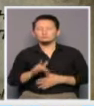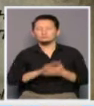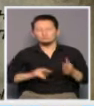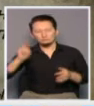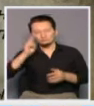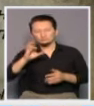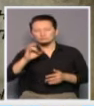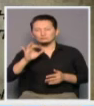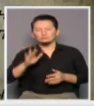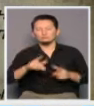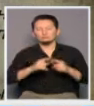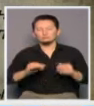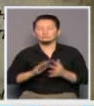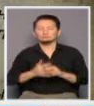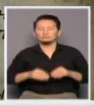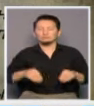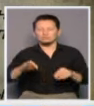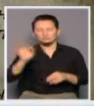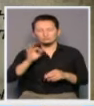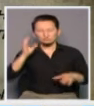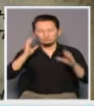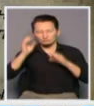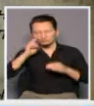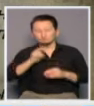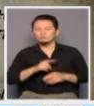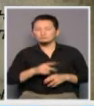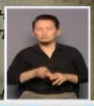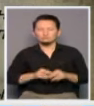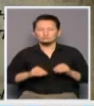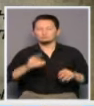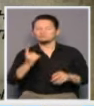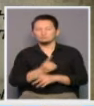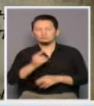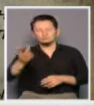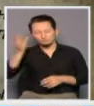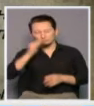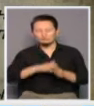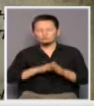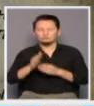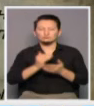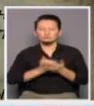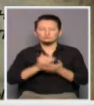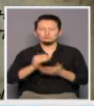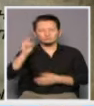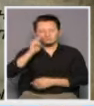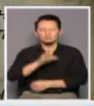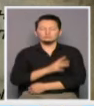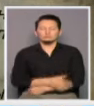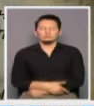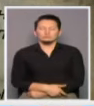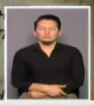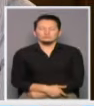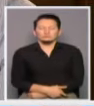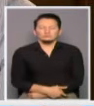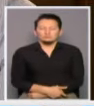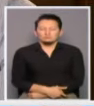в Саратовском сельскохозяйственном институте. Он был одним из первых агрономов, получивших полное высшее образование в сельскохозяйственной отрасли.